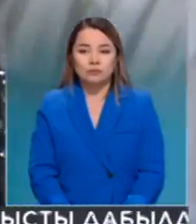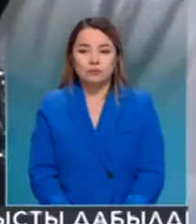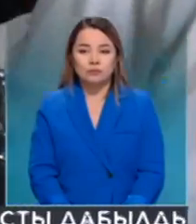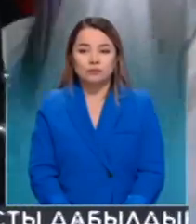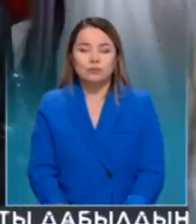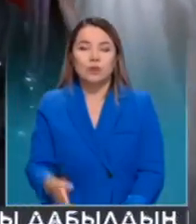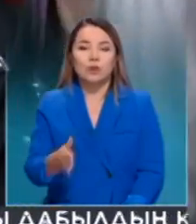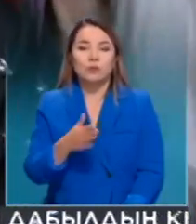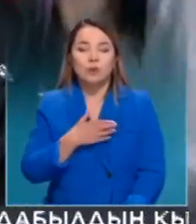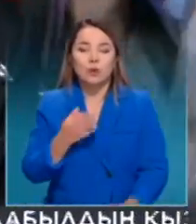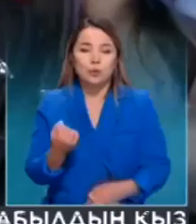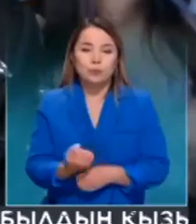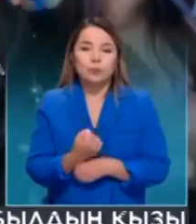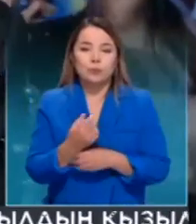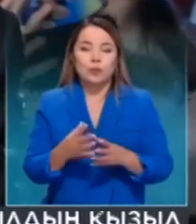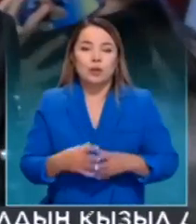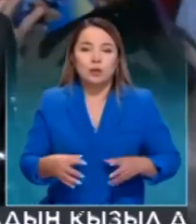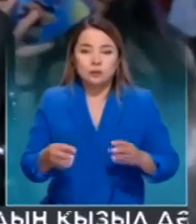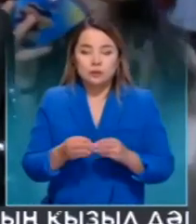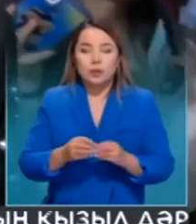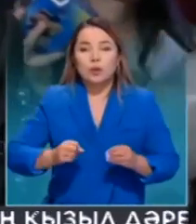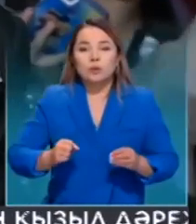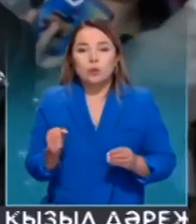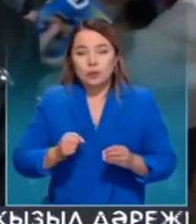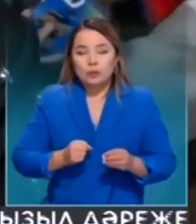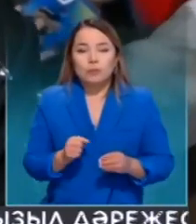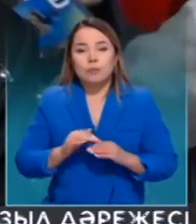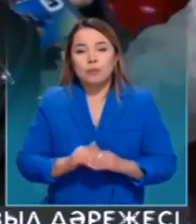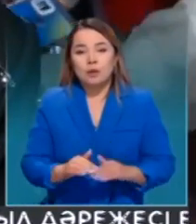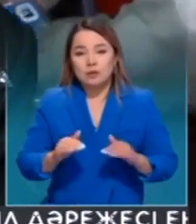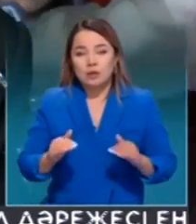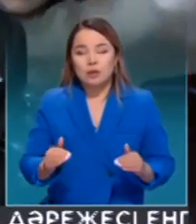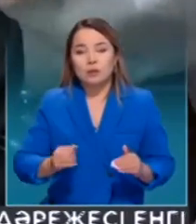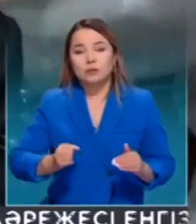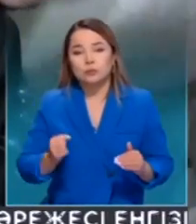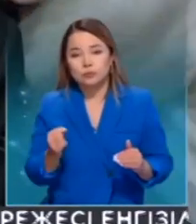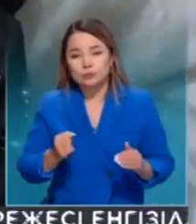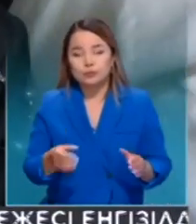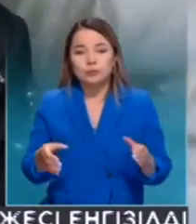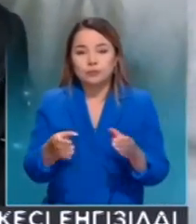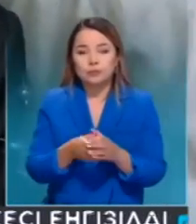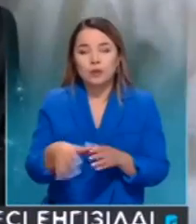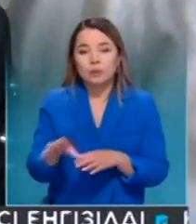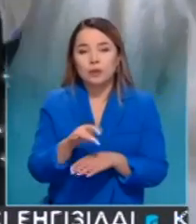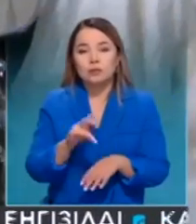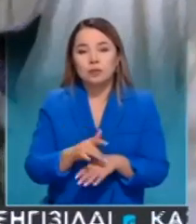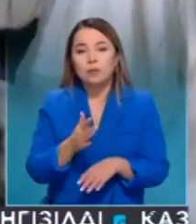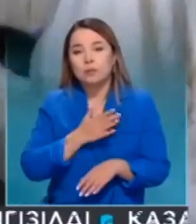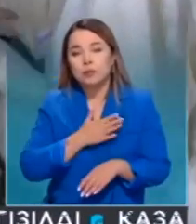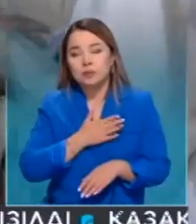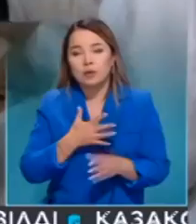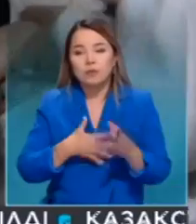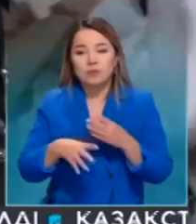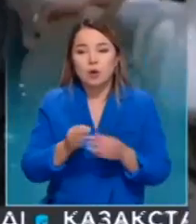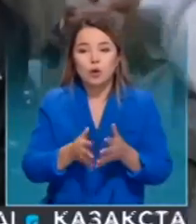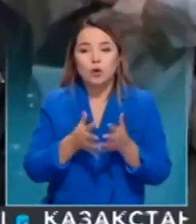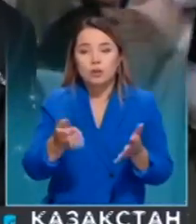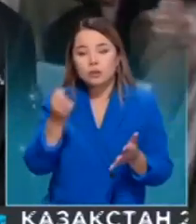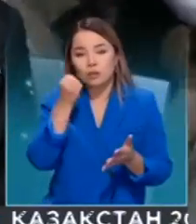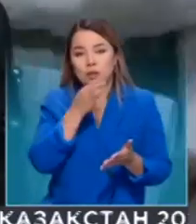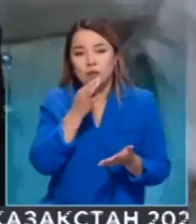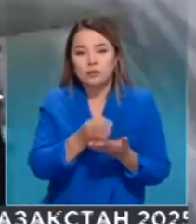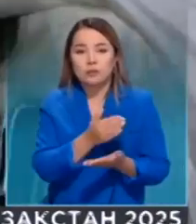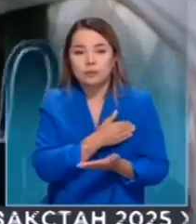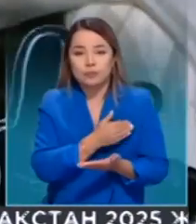Мені қолдаған отбасыма, туыстарыма, бауырларыма, достарыма, барлық мен жанкүйерлеріме үлкен рахмет